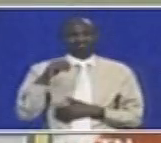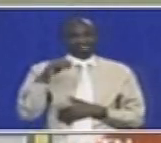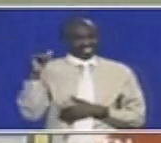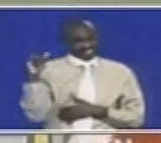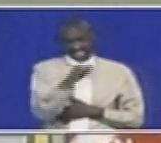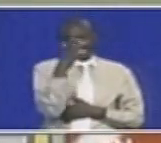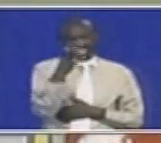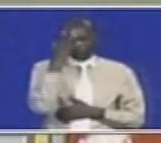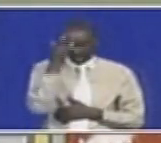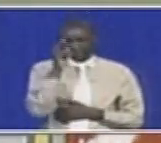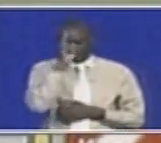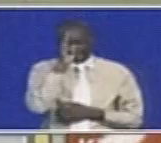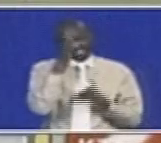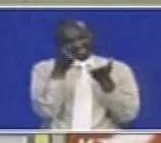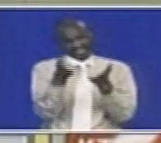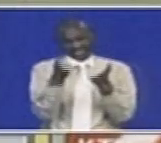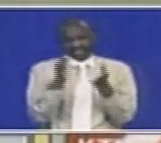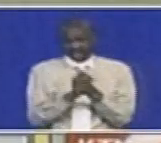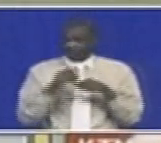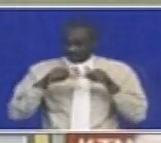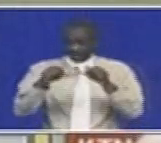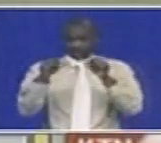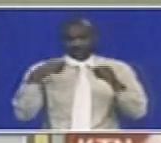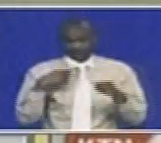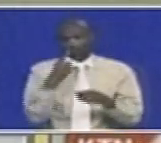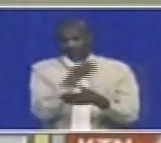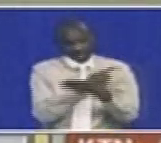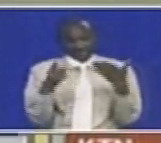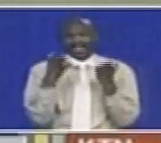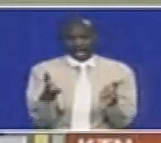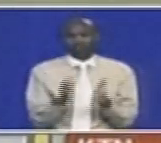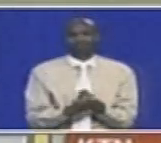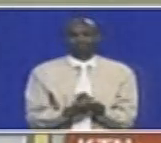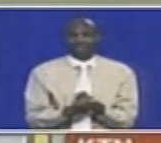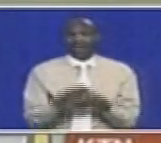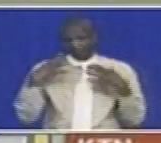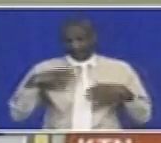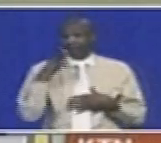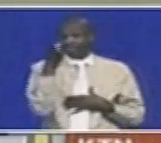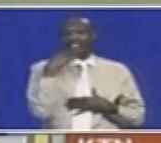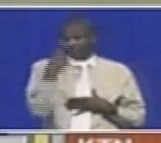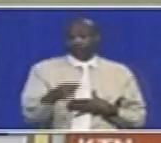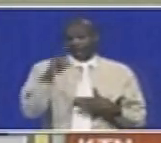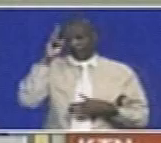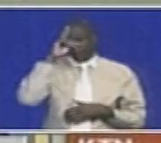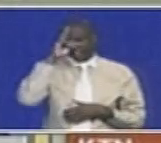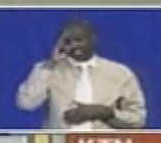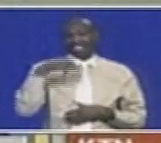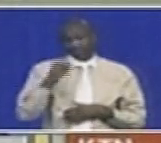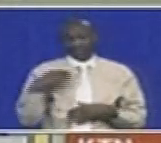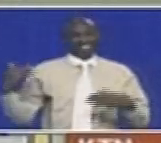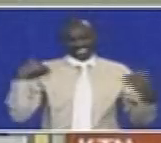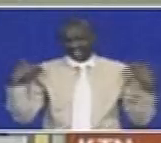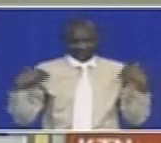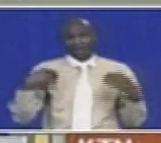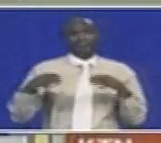kufuatia msako wa maafisa wa polisi unaendelea kwa juma moja kufikia sasa. Wakazi wanasema kwamba maafisa wa polisi wamekuwa kiwahangaisha wateja